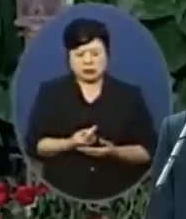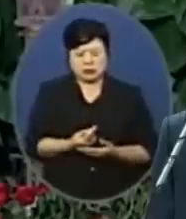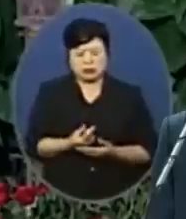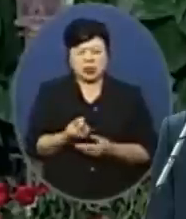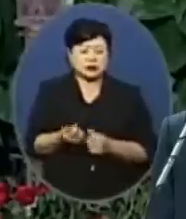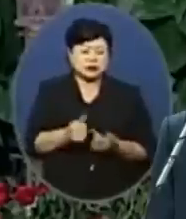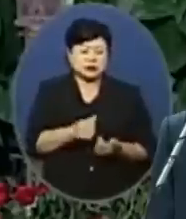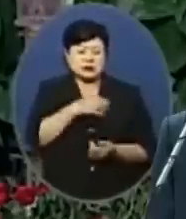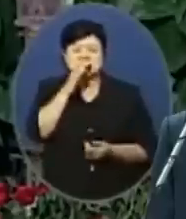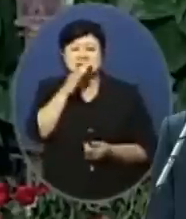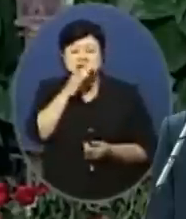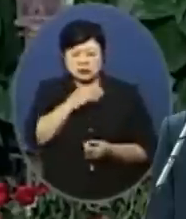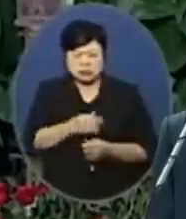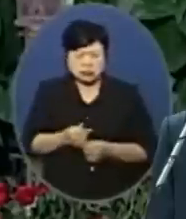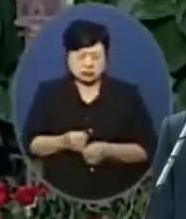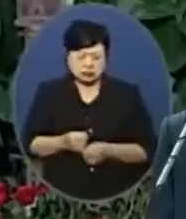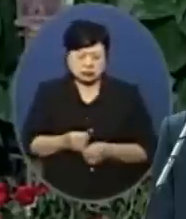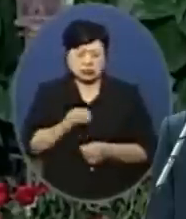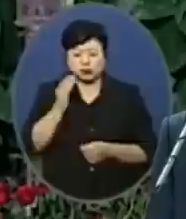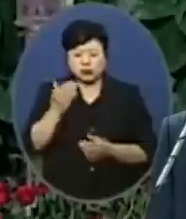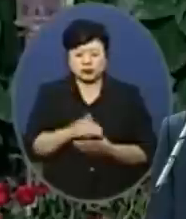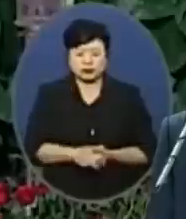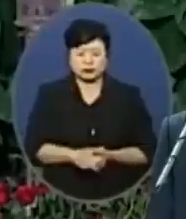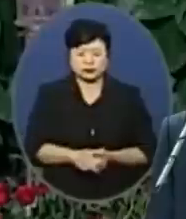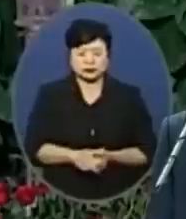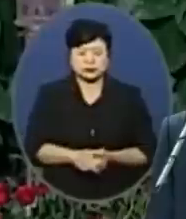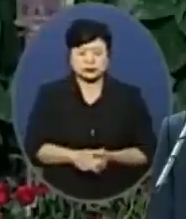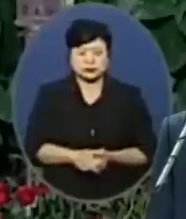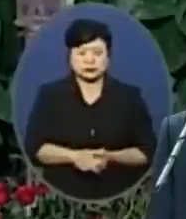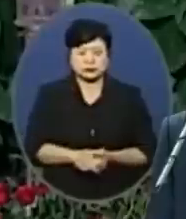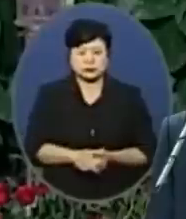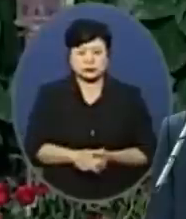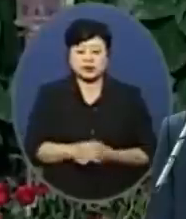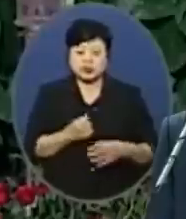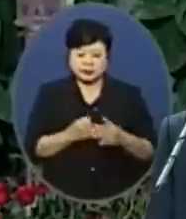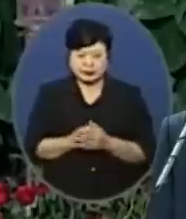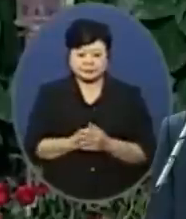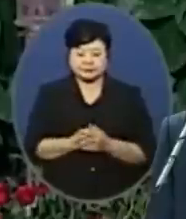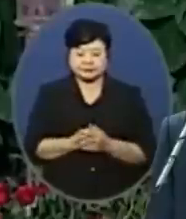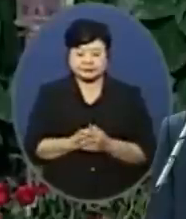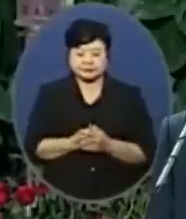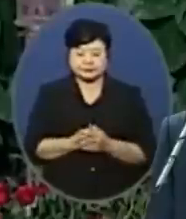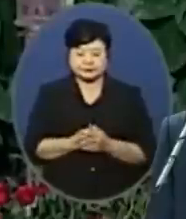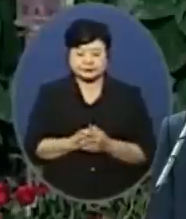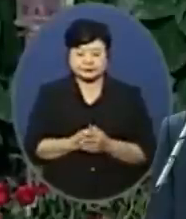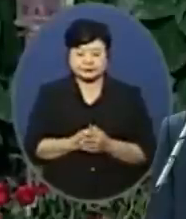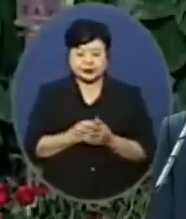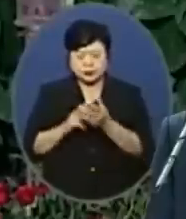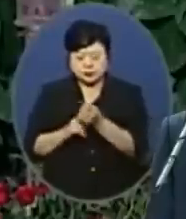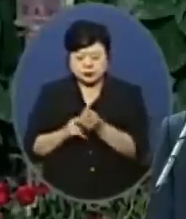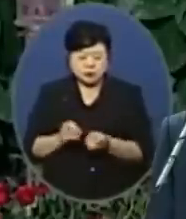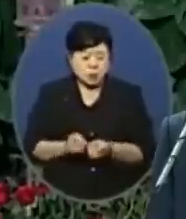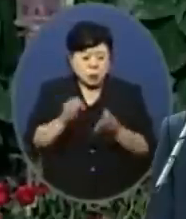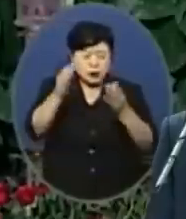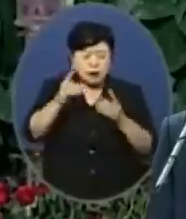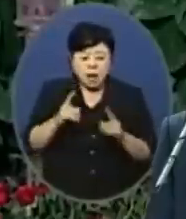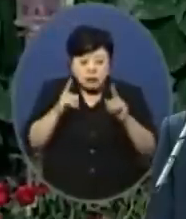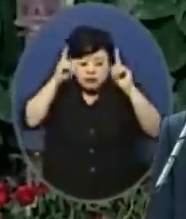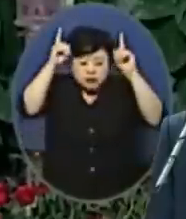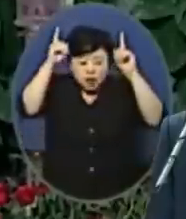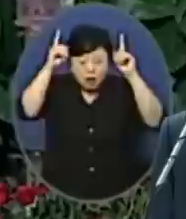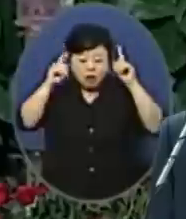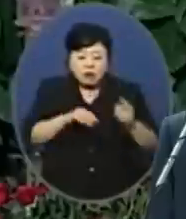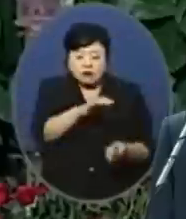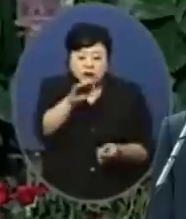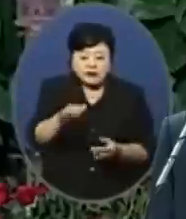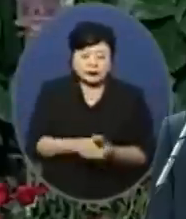빨리 늙어서 할아버지가 되고 할머니가 되고 많은 것입니다. 그러므로 감추어진 폭탄인 분노를